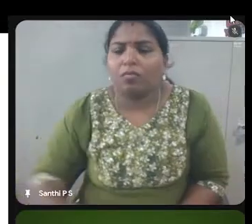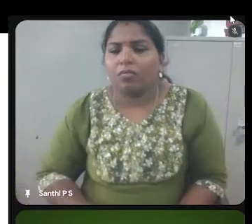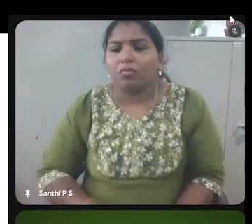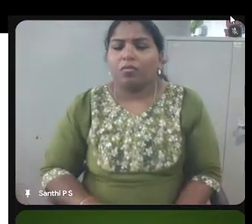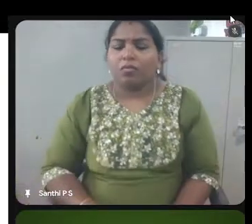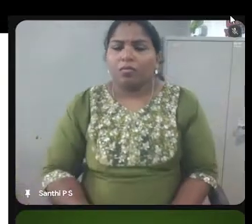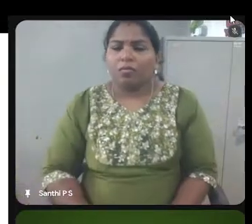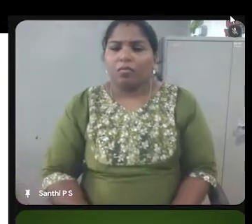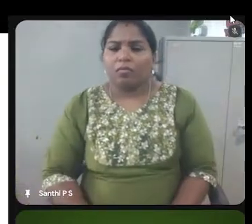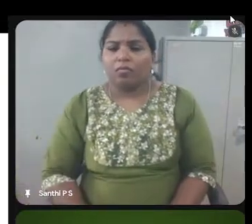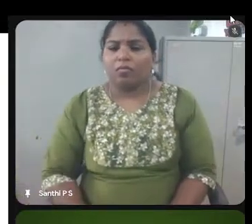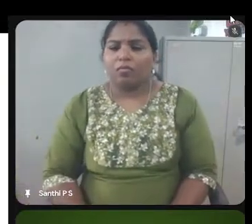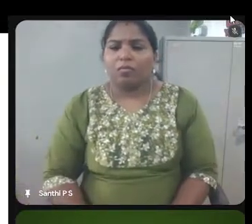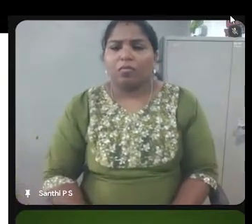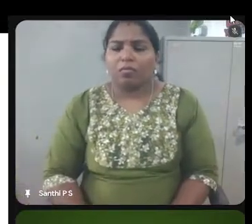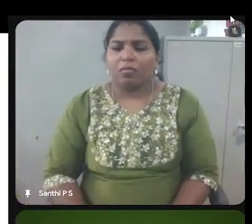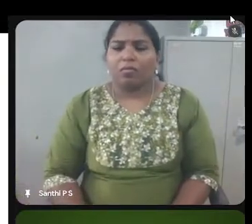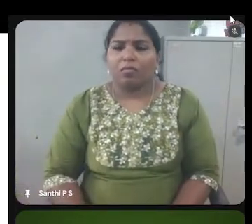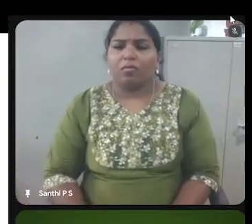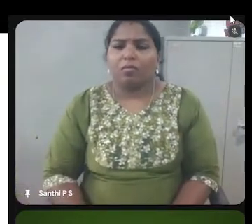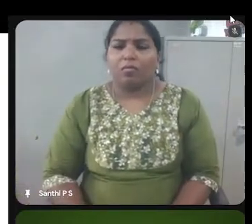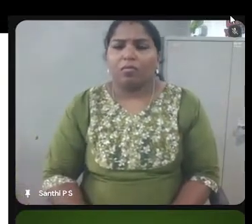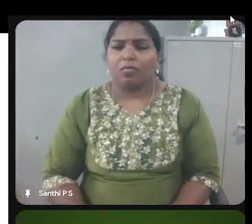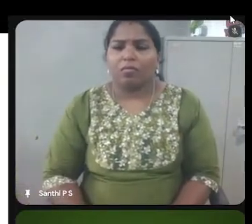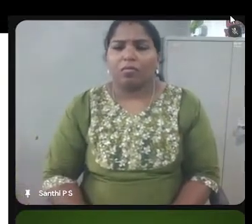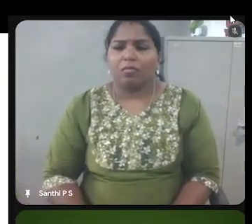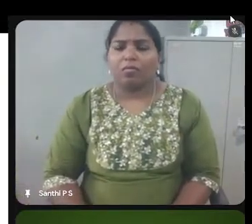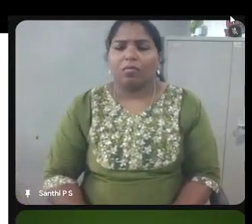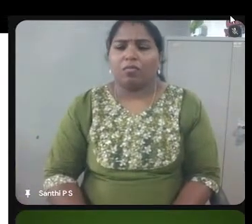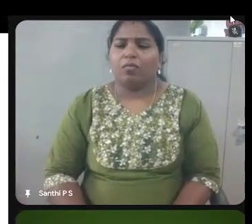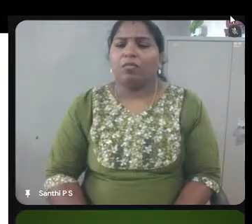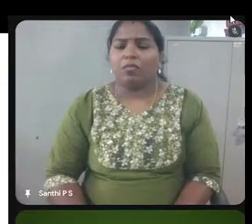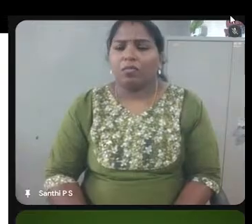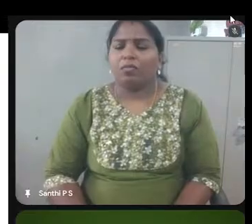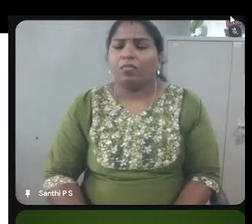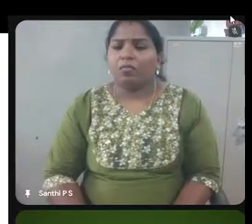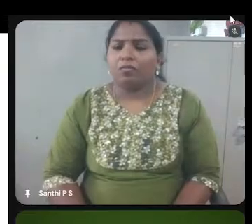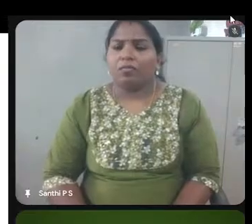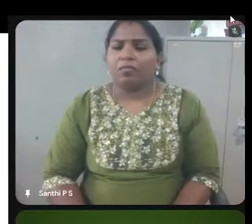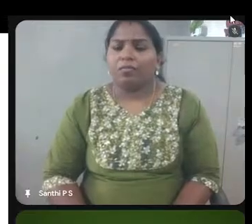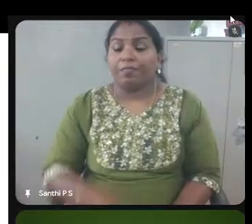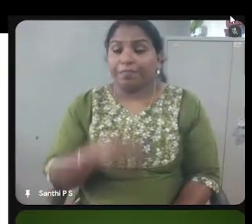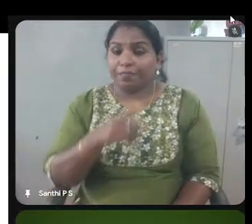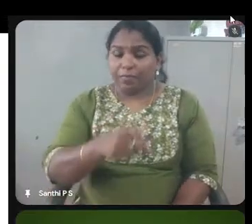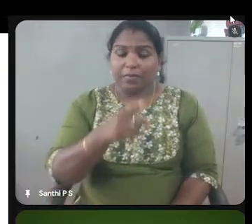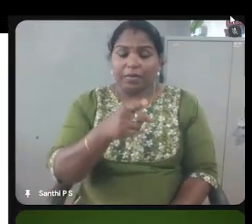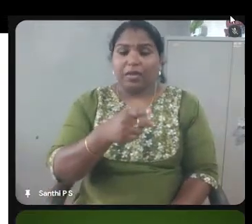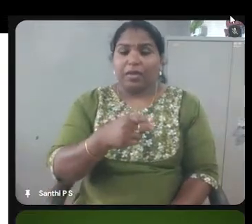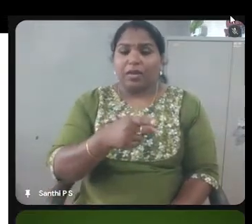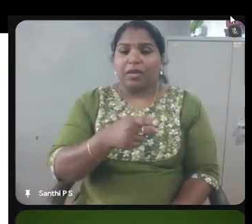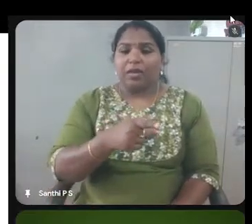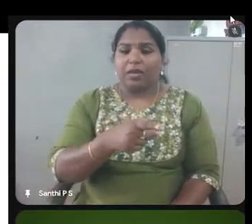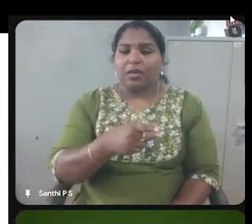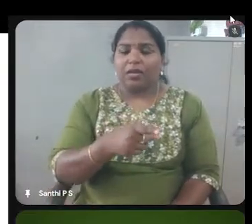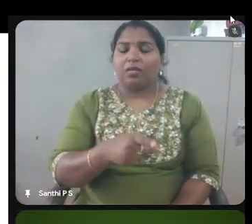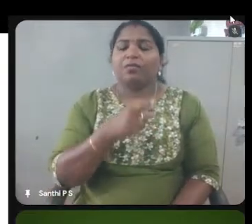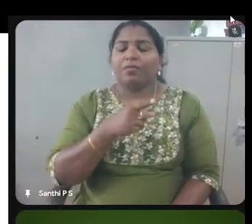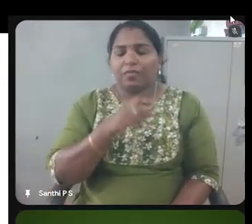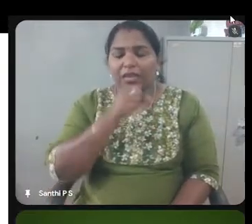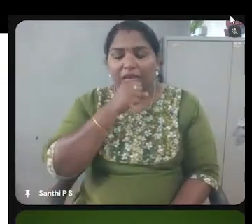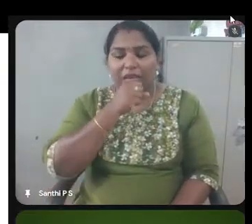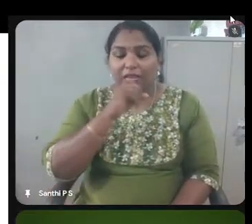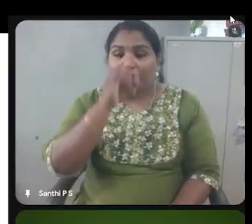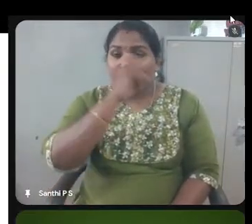ബാക്കി പാർട്ടിസിപ്പൻസ് ഒന്ന് മൈക്ക് മ്യൂട്ട് ചെയ്യാമോ? ഓക്കെ. അപ്പം ഈ കുട്ടി 6 വയസ്സായ കുട്ടിയുടെ ഭാഗത്തുനിന്ന്